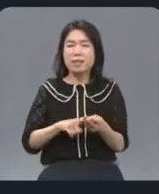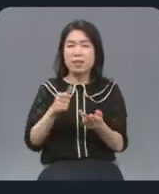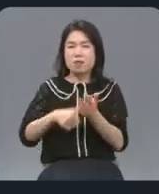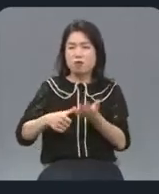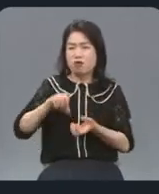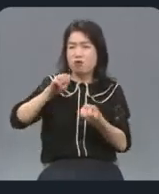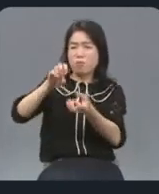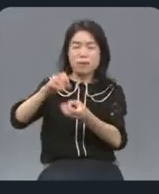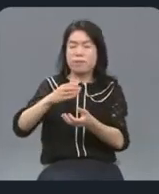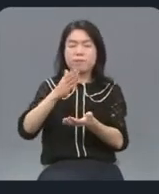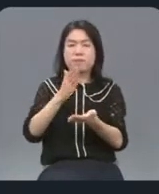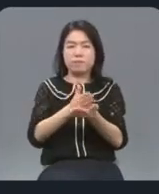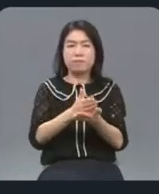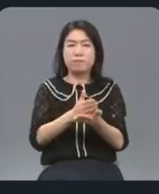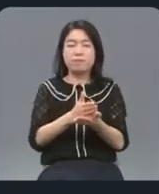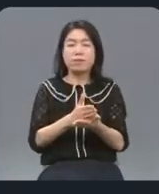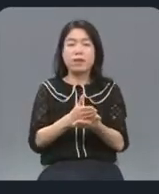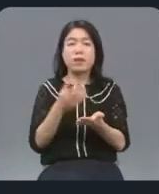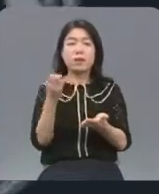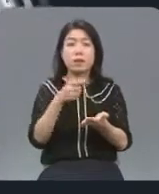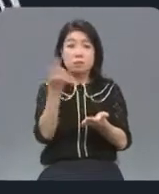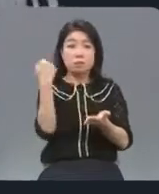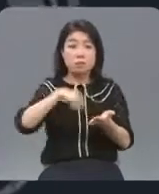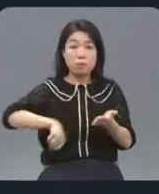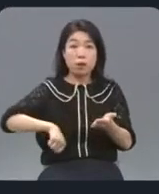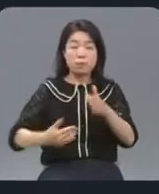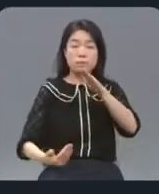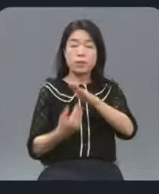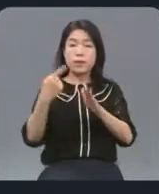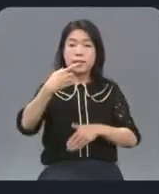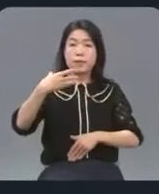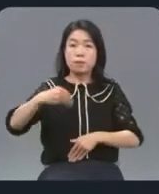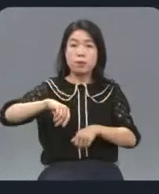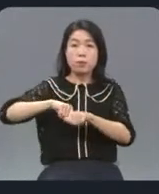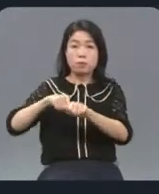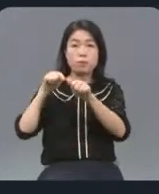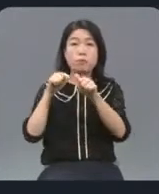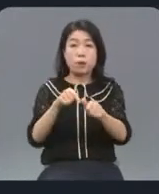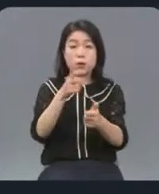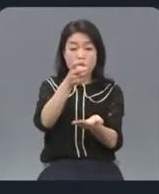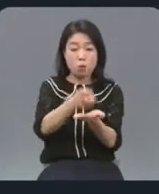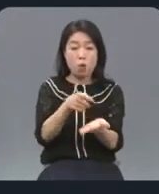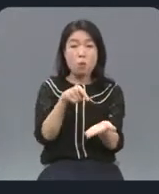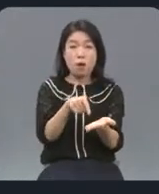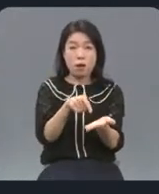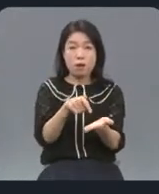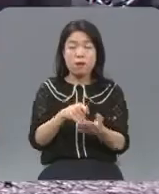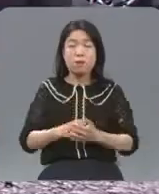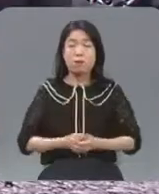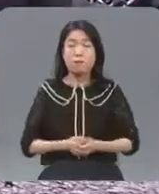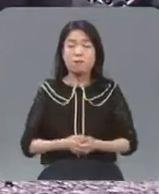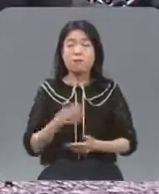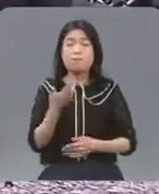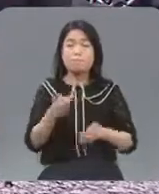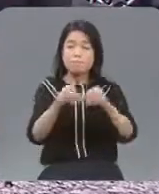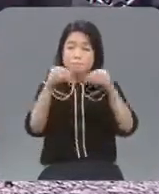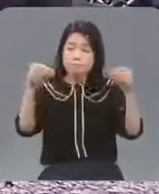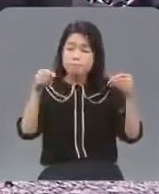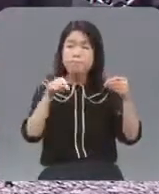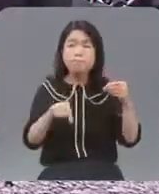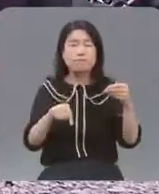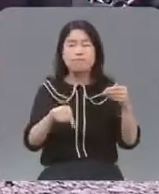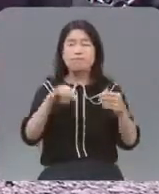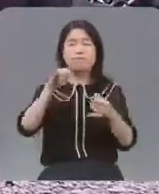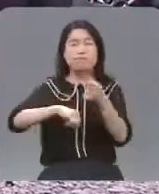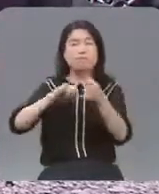배달하는 일을 제안하고 이를 어길 경우 최대 1000만원의 과태료를 물리고 있습니다 하지만 현장에서는